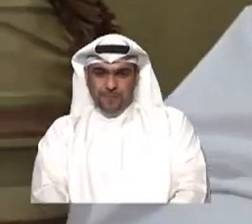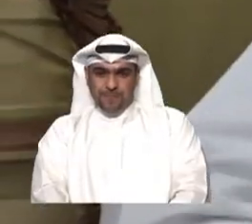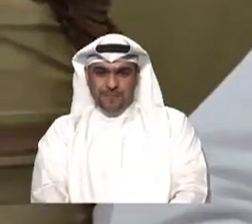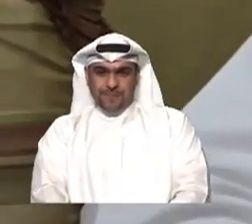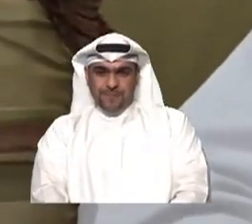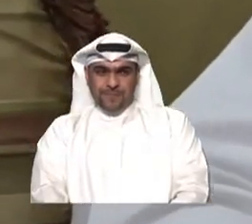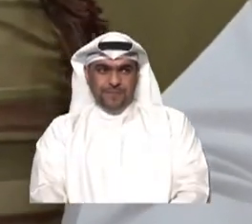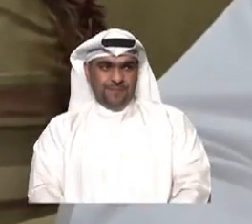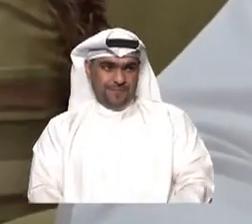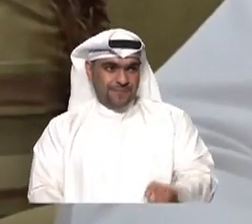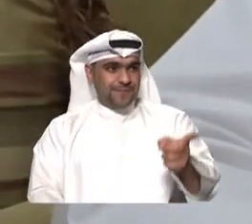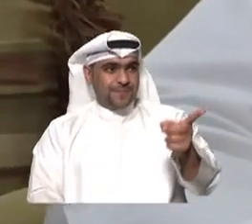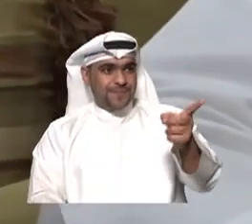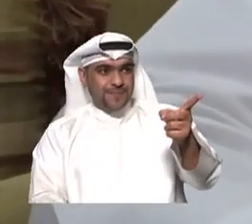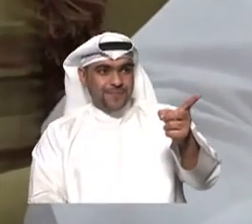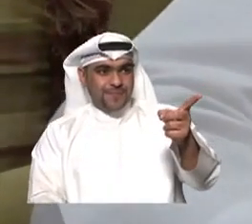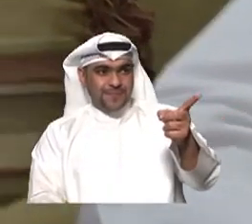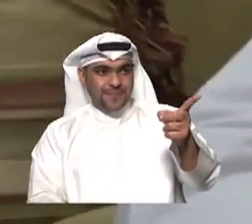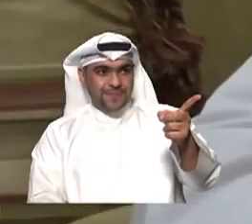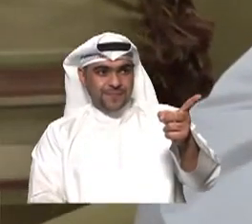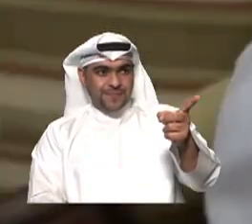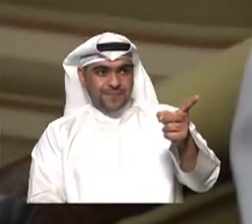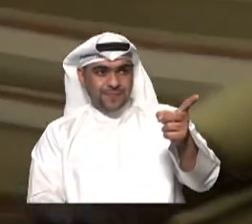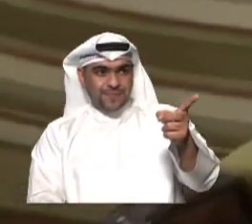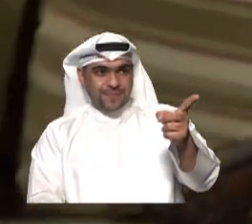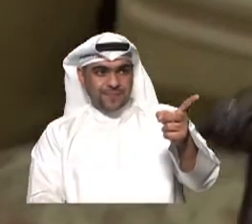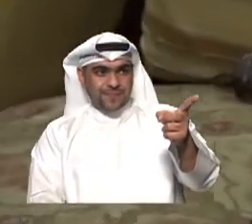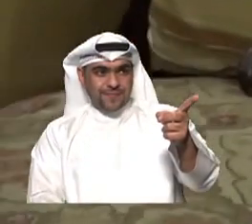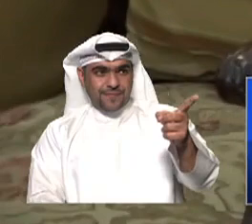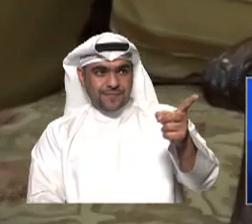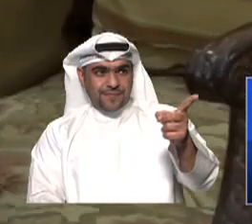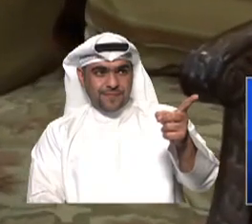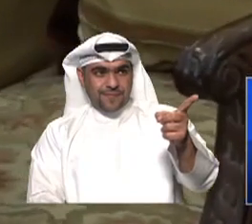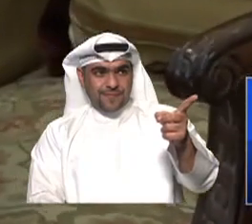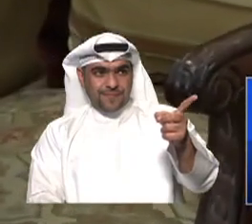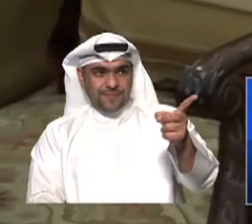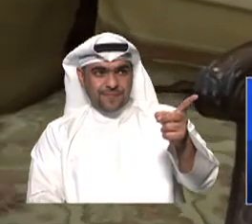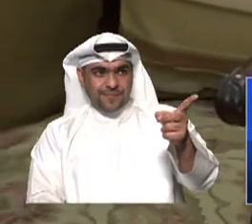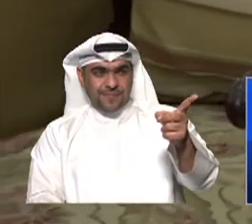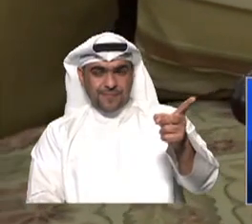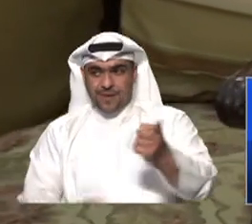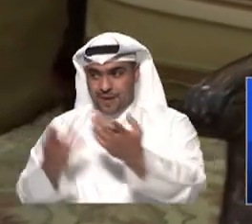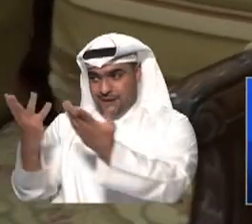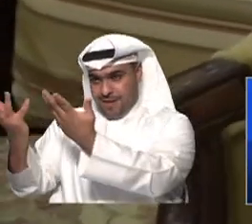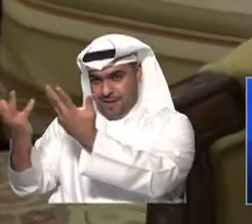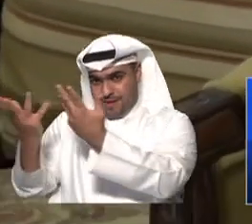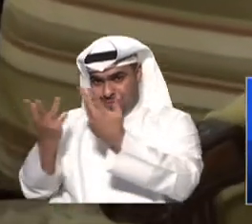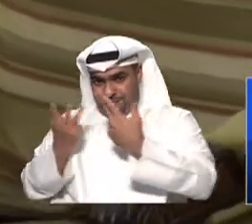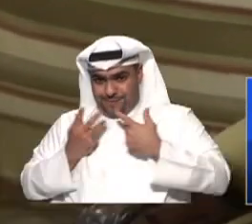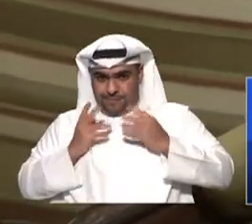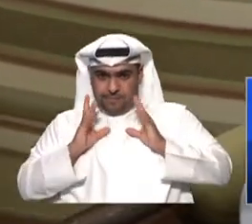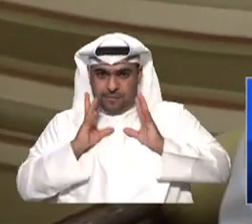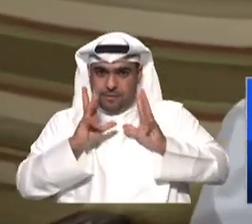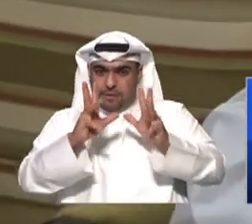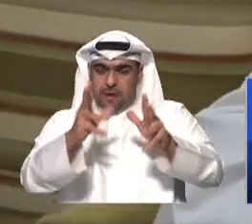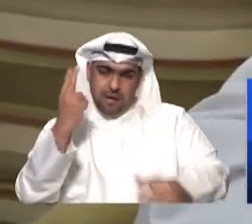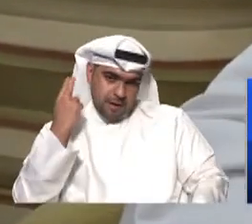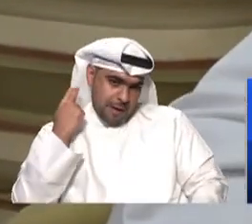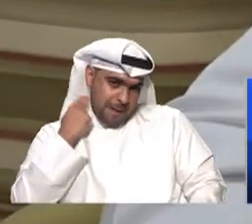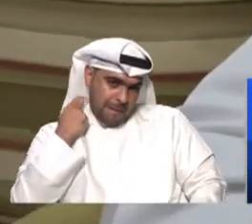اللي قلت حق اخوانكم اللي رحتهم وزرتهم اليوم، عقب الصلاة وصاني اني اوصل التبريكات لكم انتم في العيد